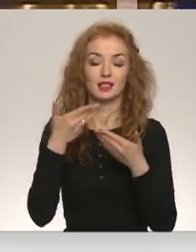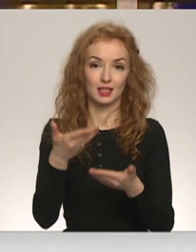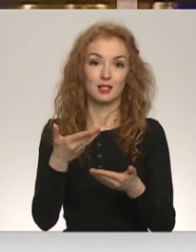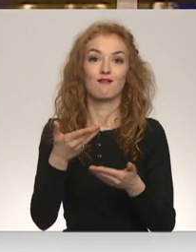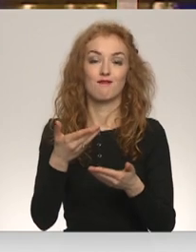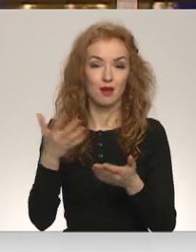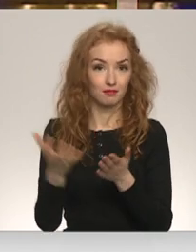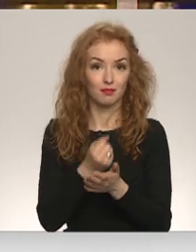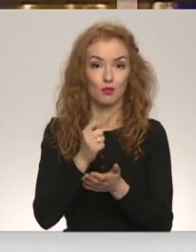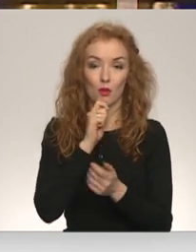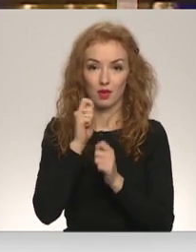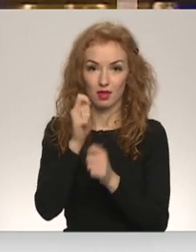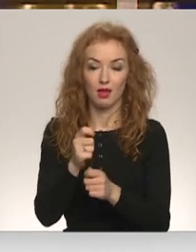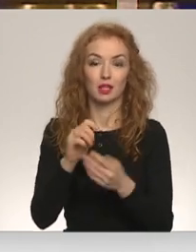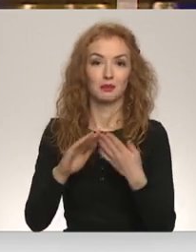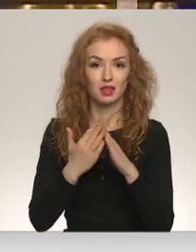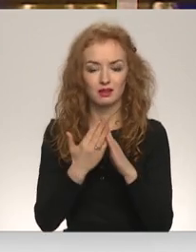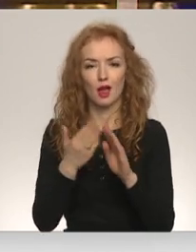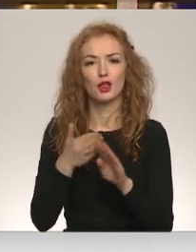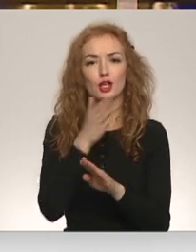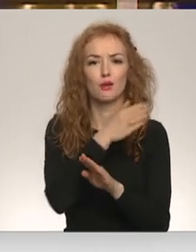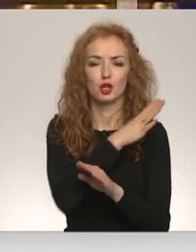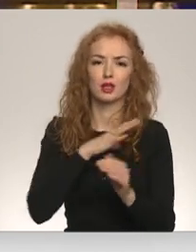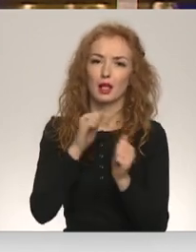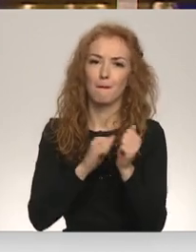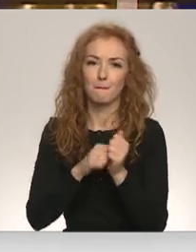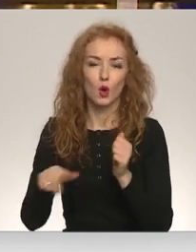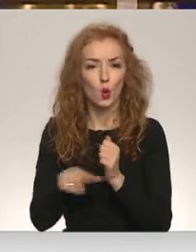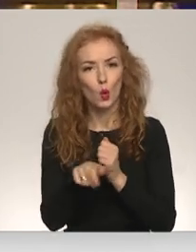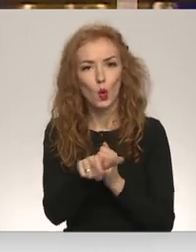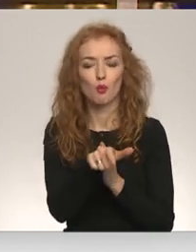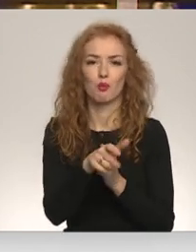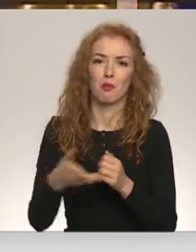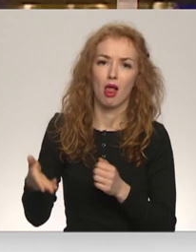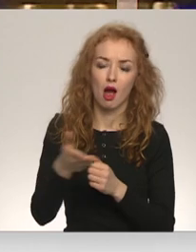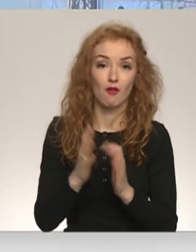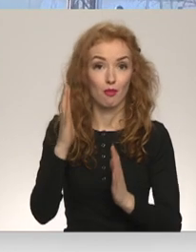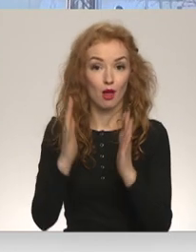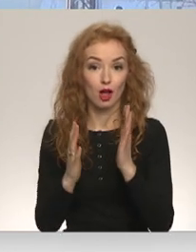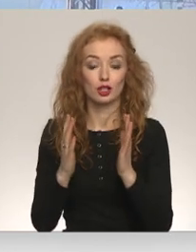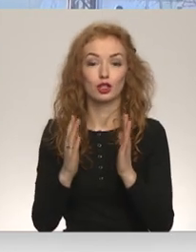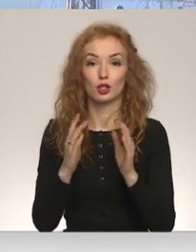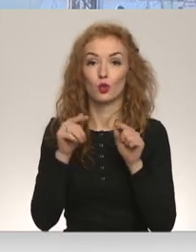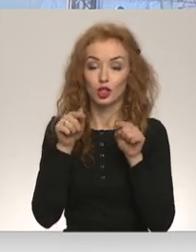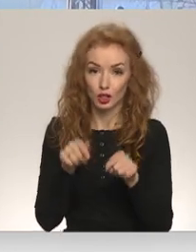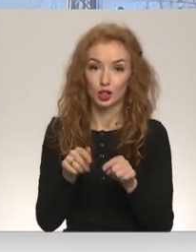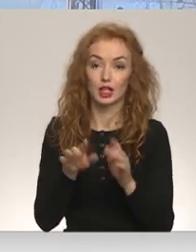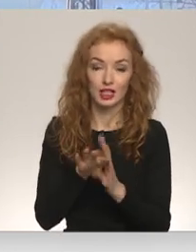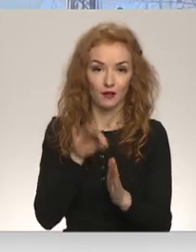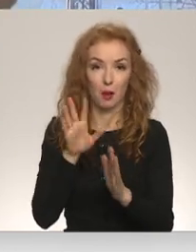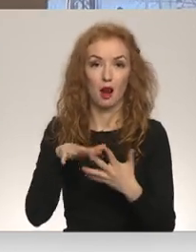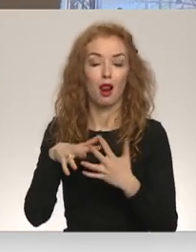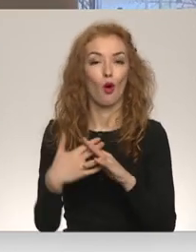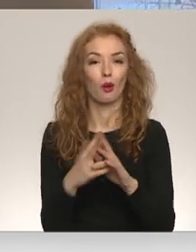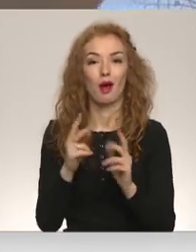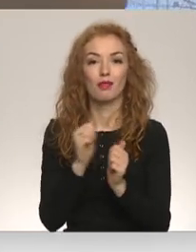pilsēta. Iepriekš upju straujteces un dabisku upju posmi parkveida pļavu un meža. Tradicionālais nošķīrums par laukiem kā